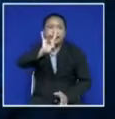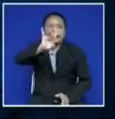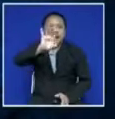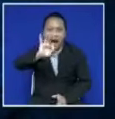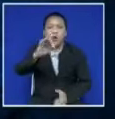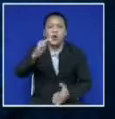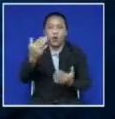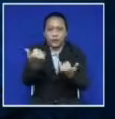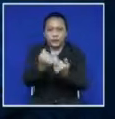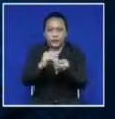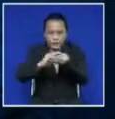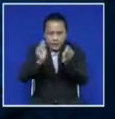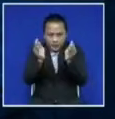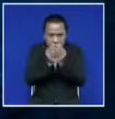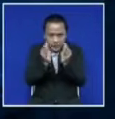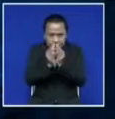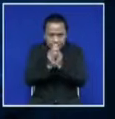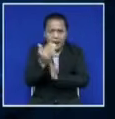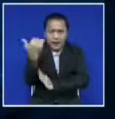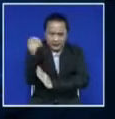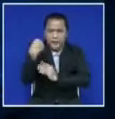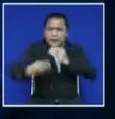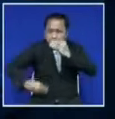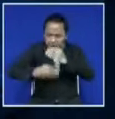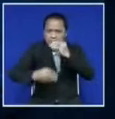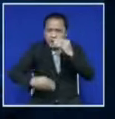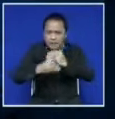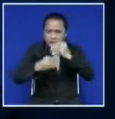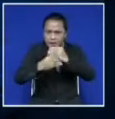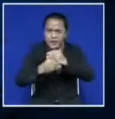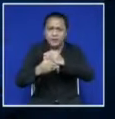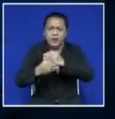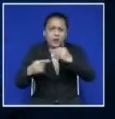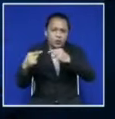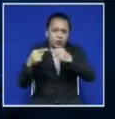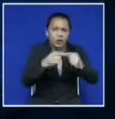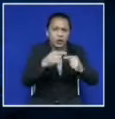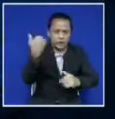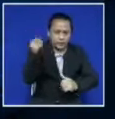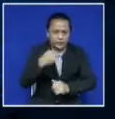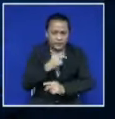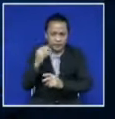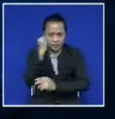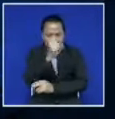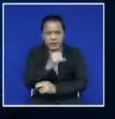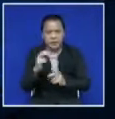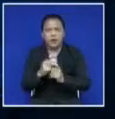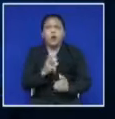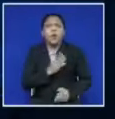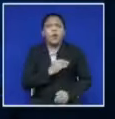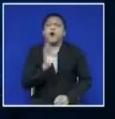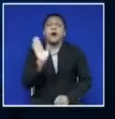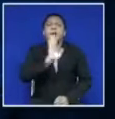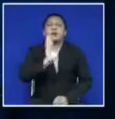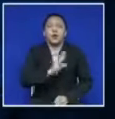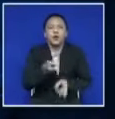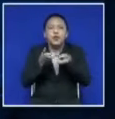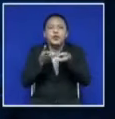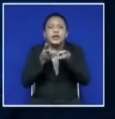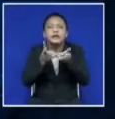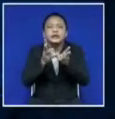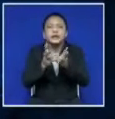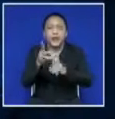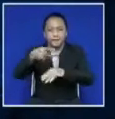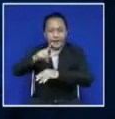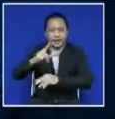ำเรียนว่าตัวเลขข้อมูลจะมีการเพิ่มขึ้นตลอดเนื่องจากเราตรวจค้นหาเชิงรุก ็ไม่ต้องวิตกกังวลนะครับอันนี้เป็นมาตรการที่ทางท่านป